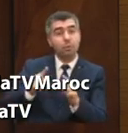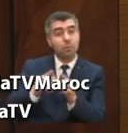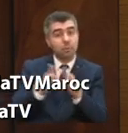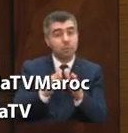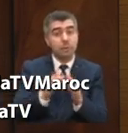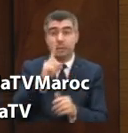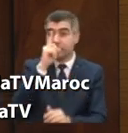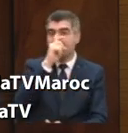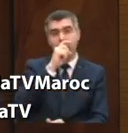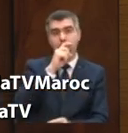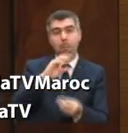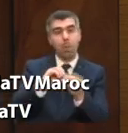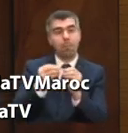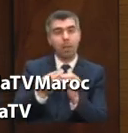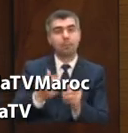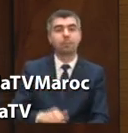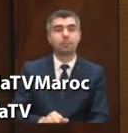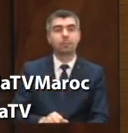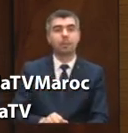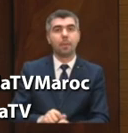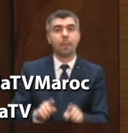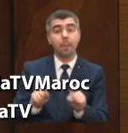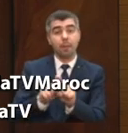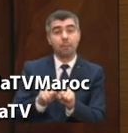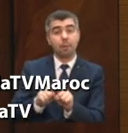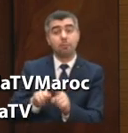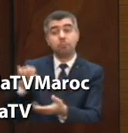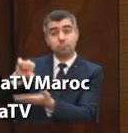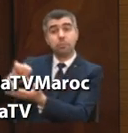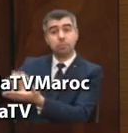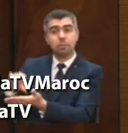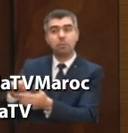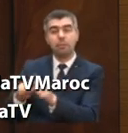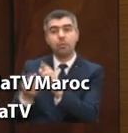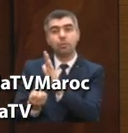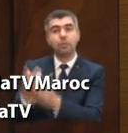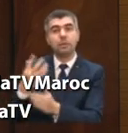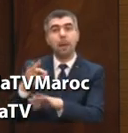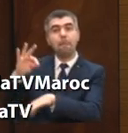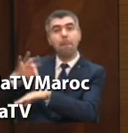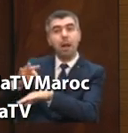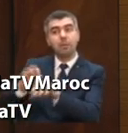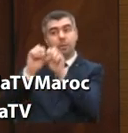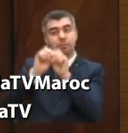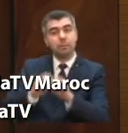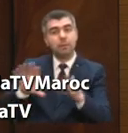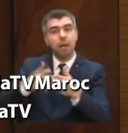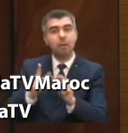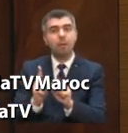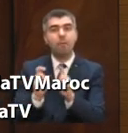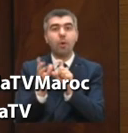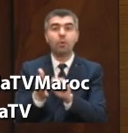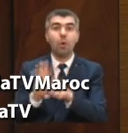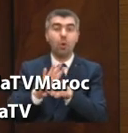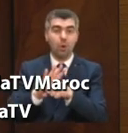وتتحملون فيه المسؤولية سيد الوزير، لأنه ممكن أنها تكون بؤر جديدة سنعيد فتحها، ونحن